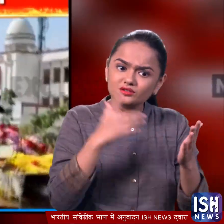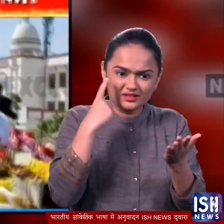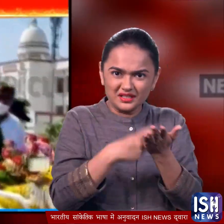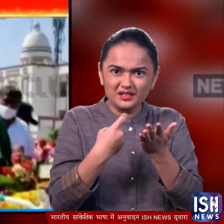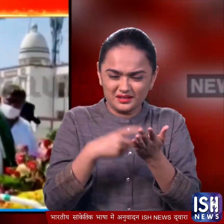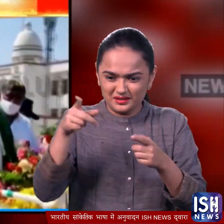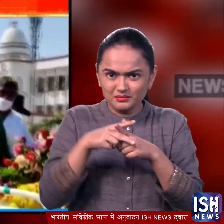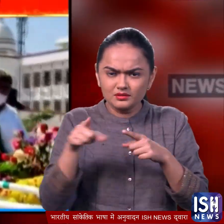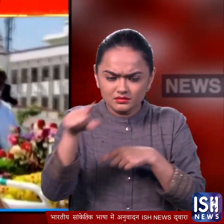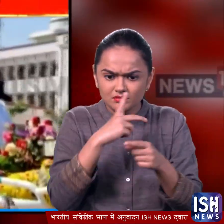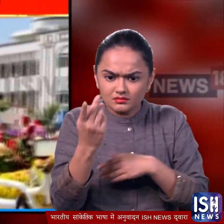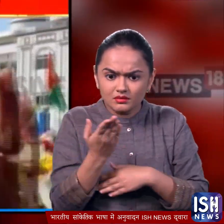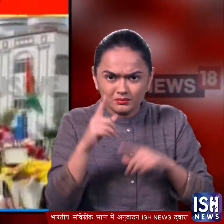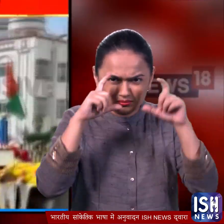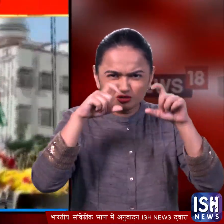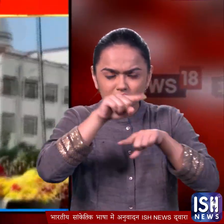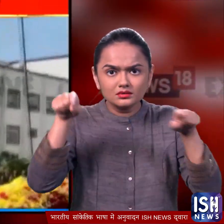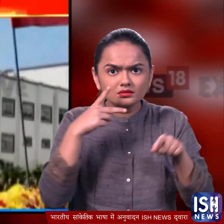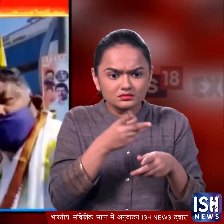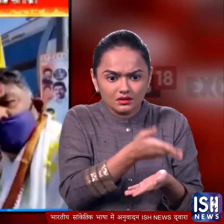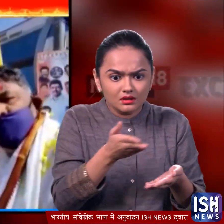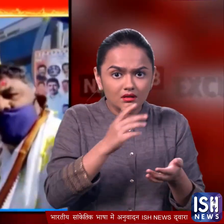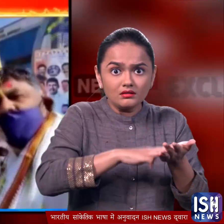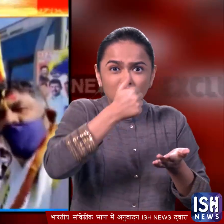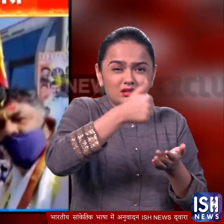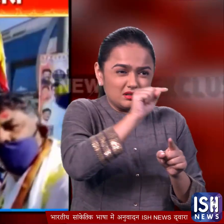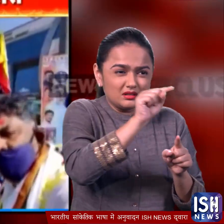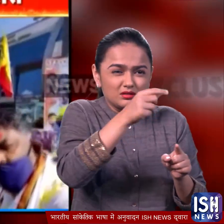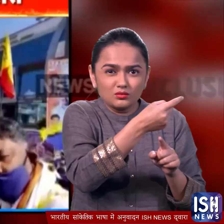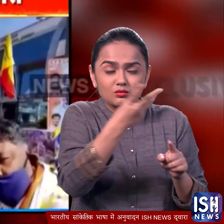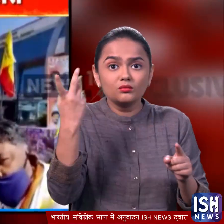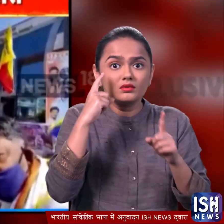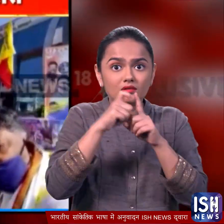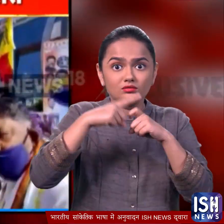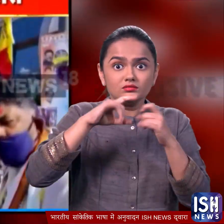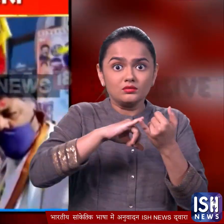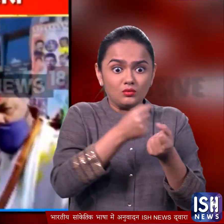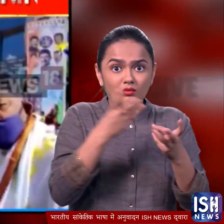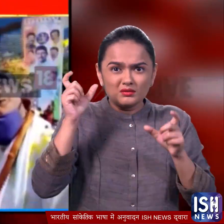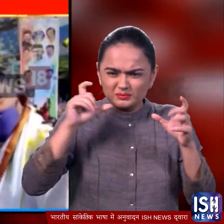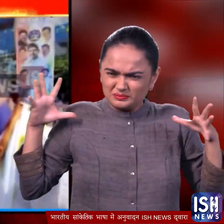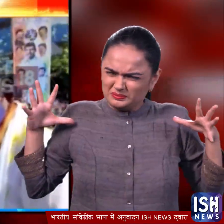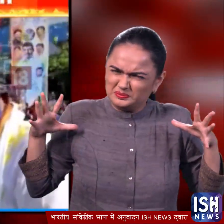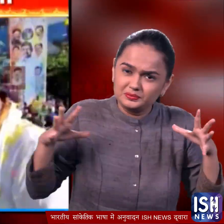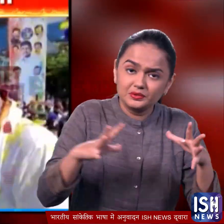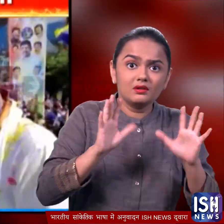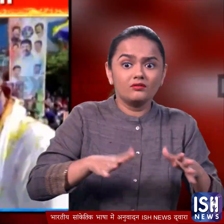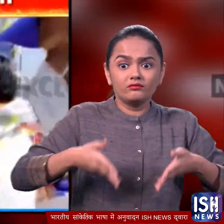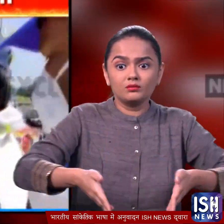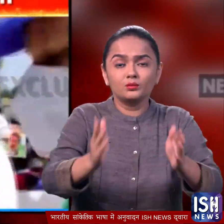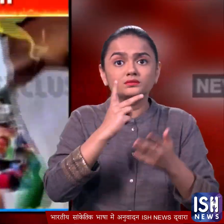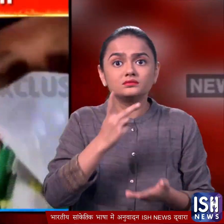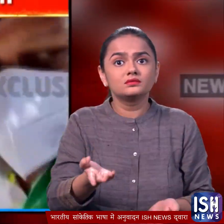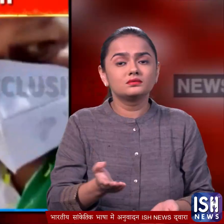से सामने आई तस्वीर में प्रदेश के पूर्व मुख्यमंत्री सिद्धरमैया और प्रदेश अध्यक्ष डीके शिवकुमार भारी भरकम भीड़ के साथ सड़कों पर नजर